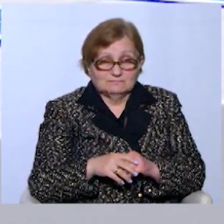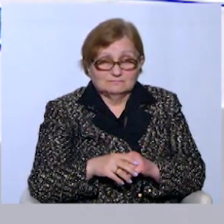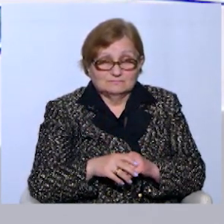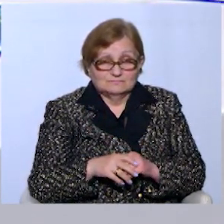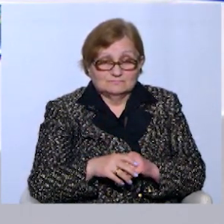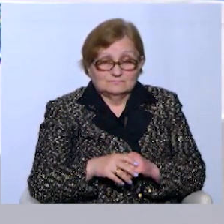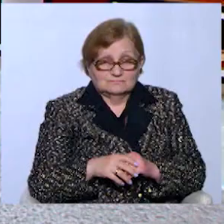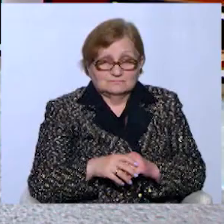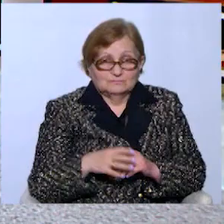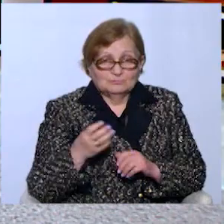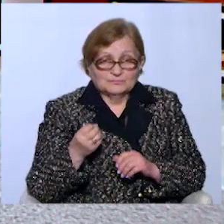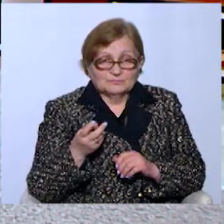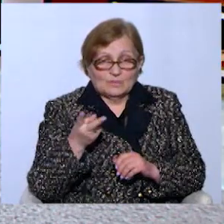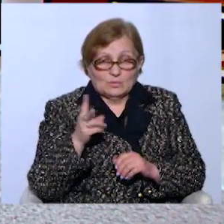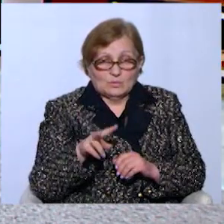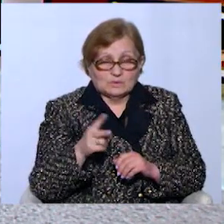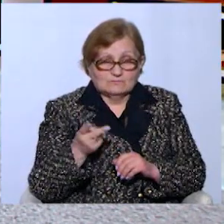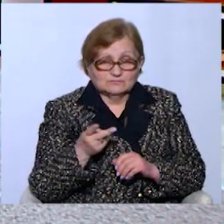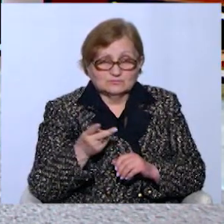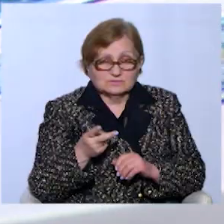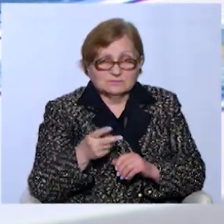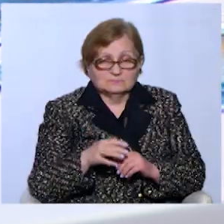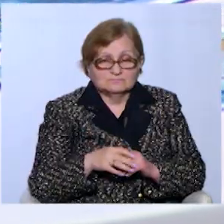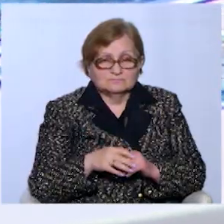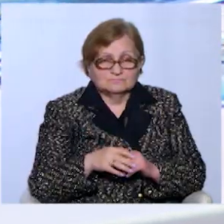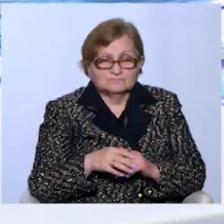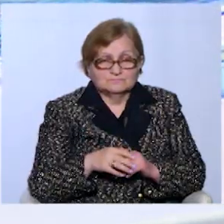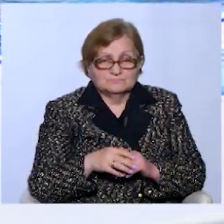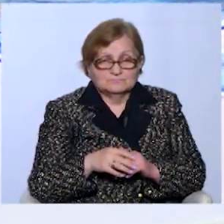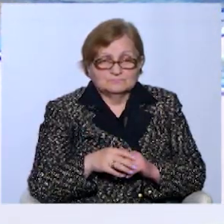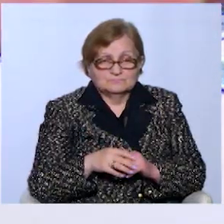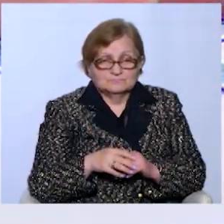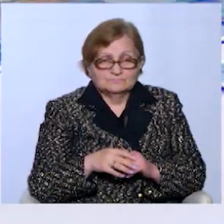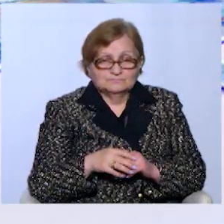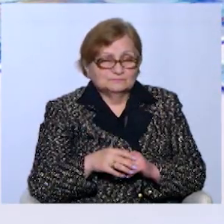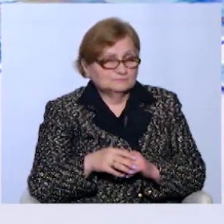კიდევ 2 ცალი გვჭირდება. აი ასე.